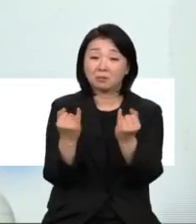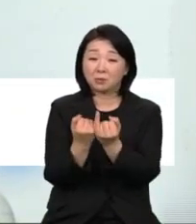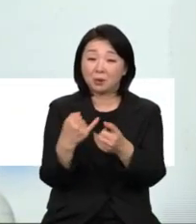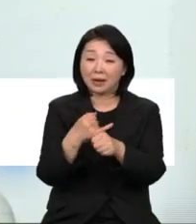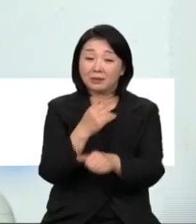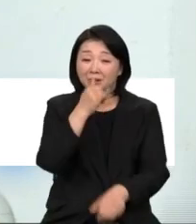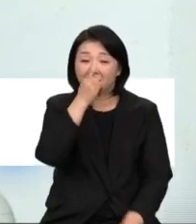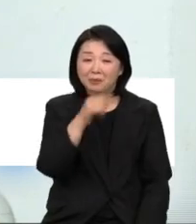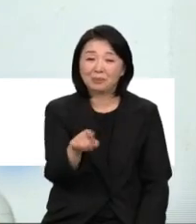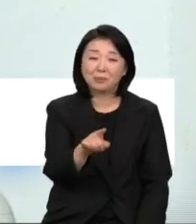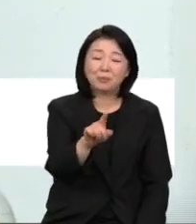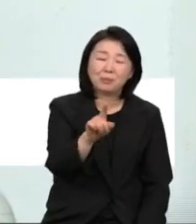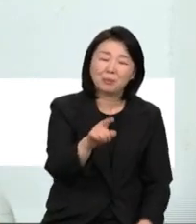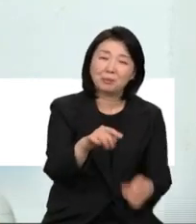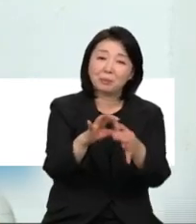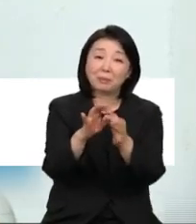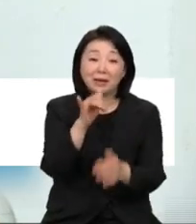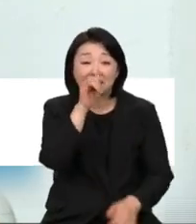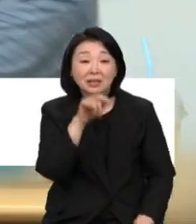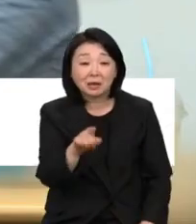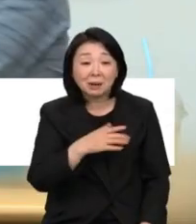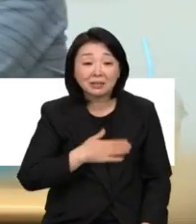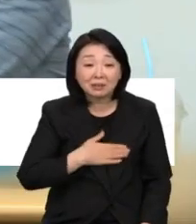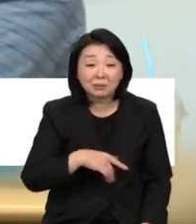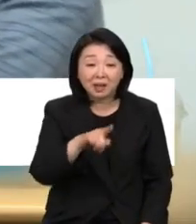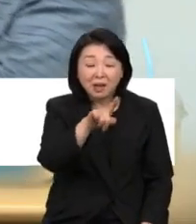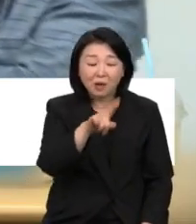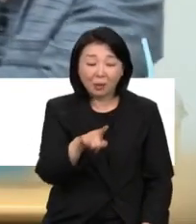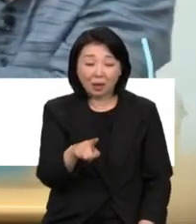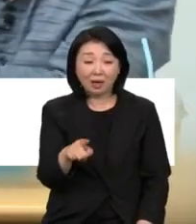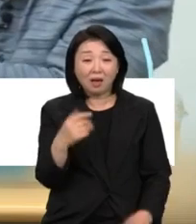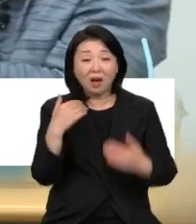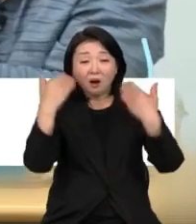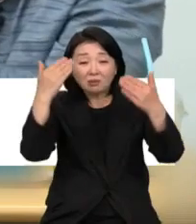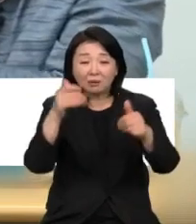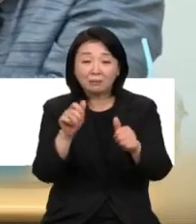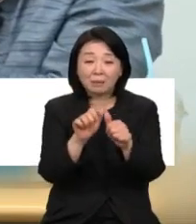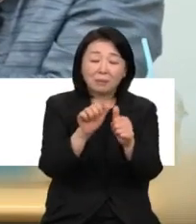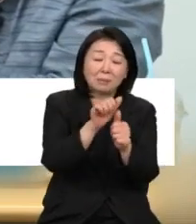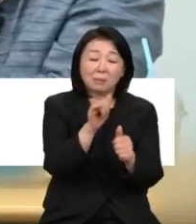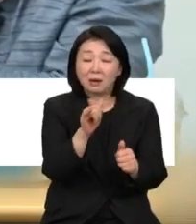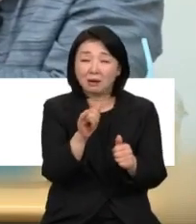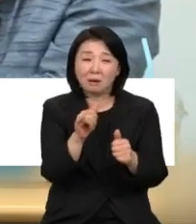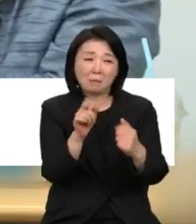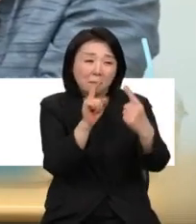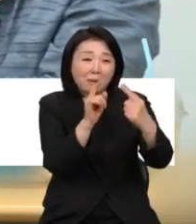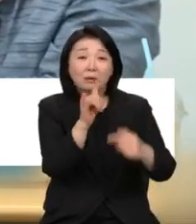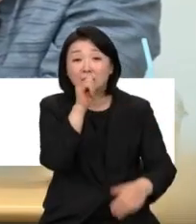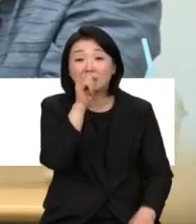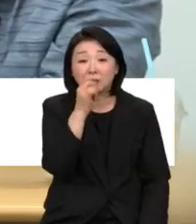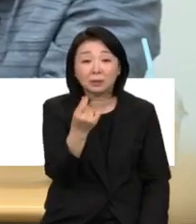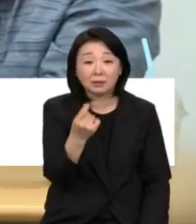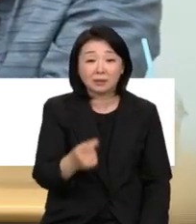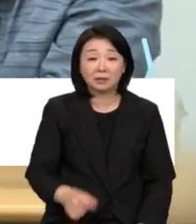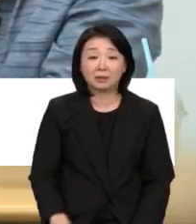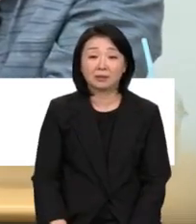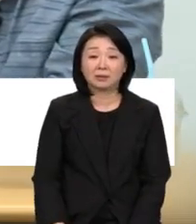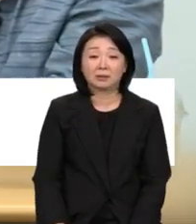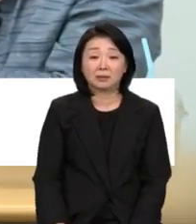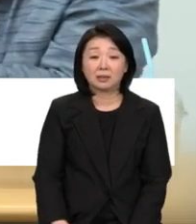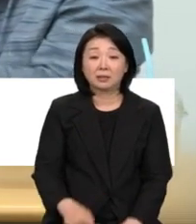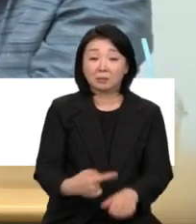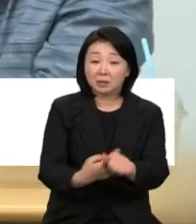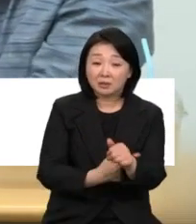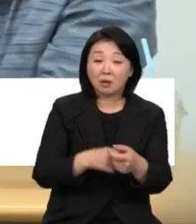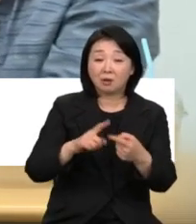그러면 얼레꼴레 얼린다는 건 이렇게 부딪히고 마주대하고 이런 거야. 그러니까